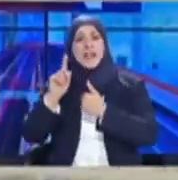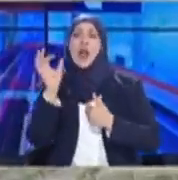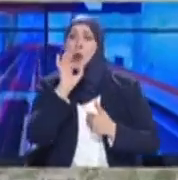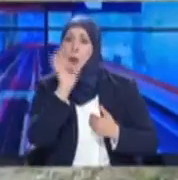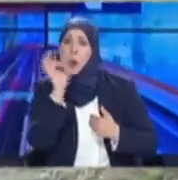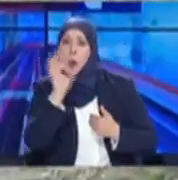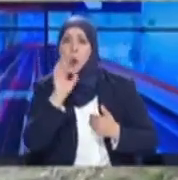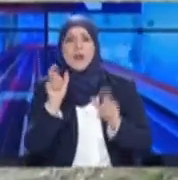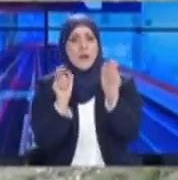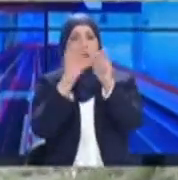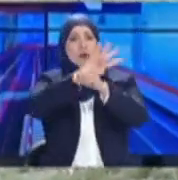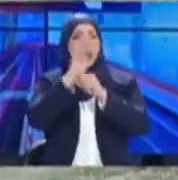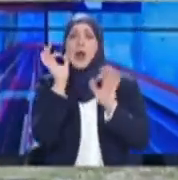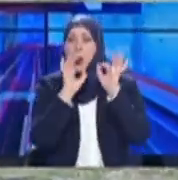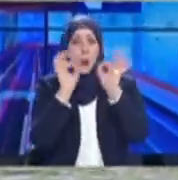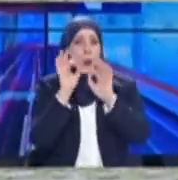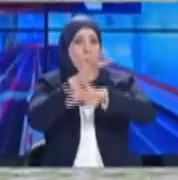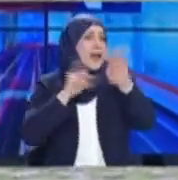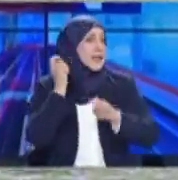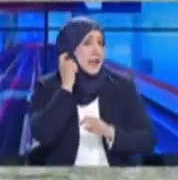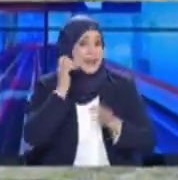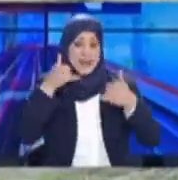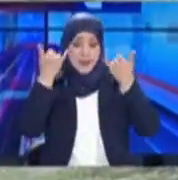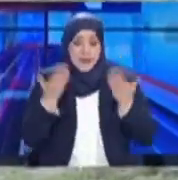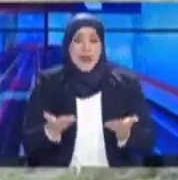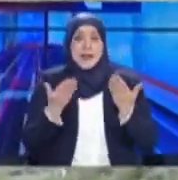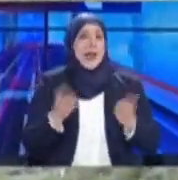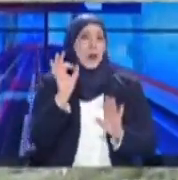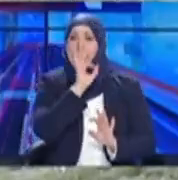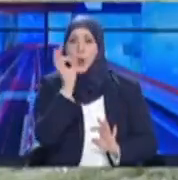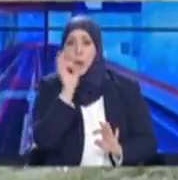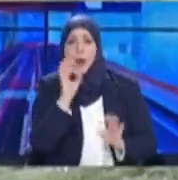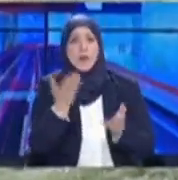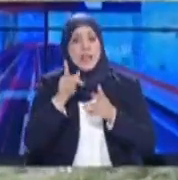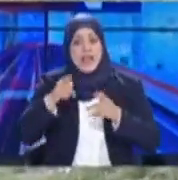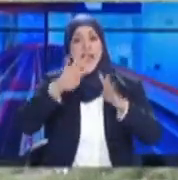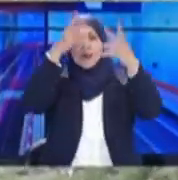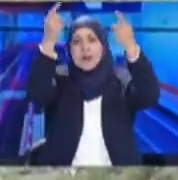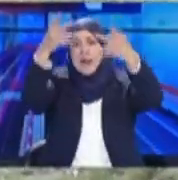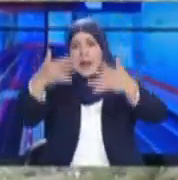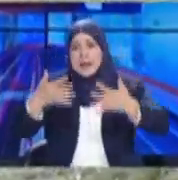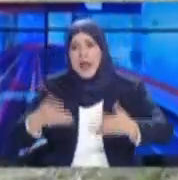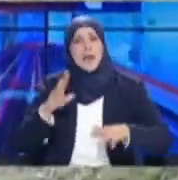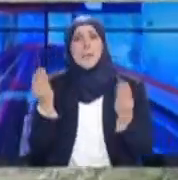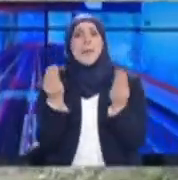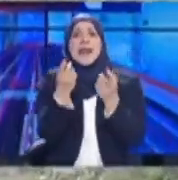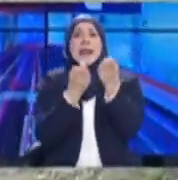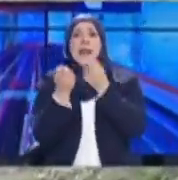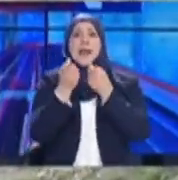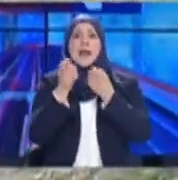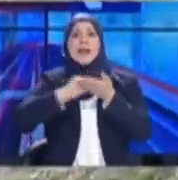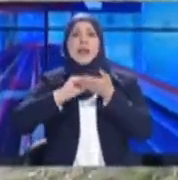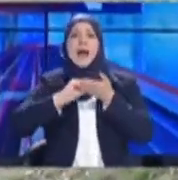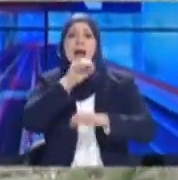الجسر اي اصابه بفيروس كورونا الى حد هذه الساعه هذه احصائيه تبعها من عند الاداره الجهويه للصحه